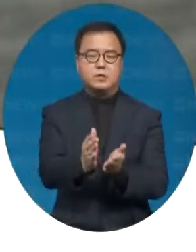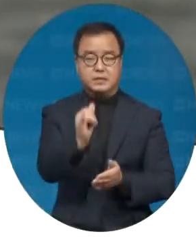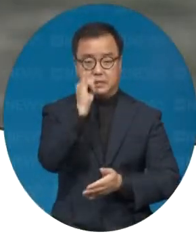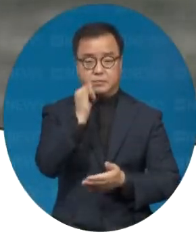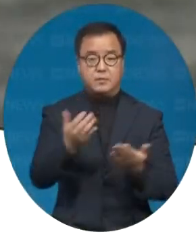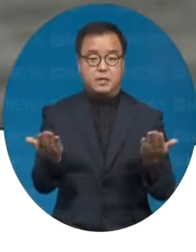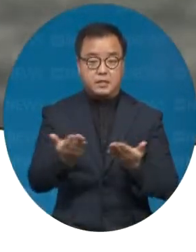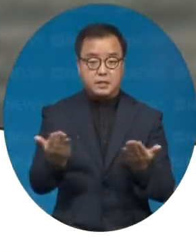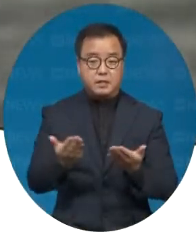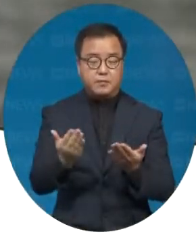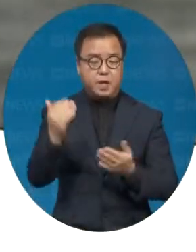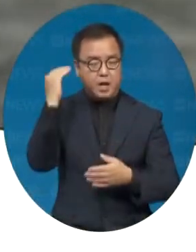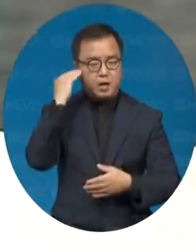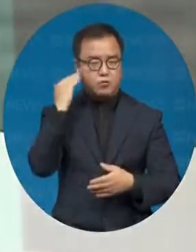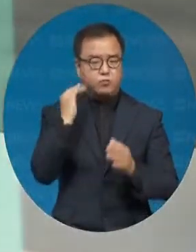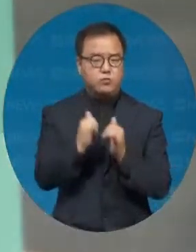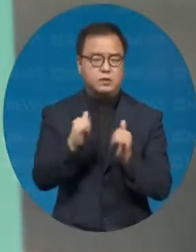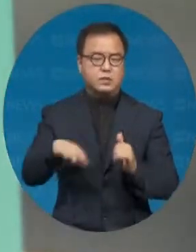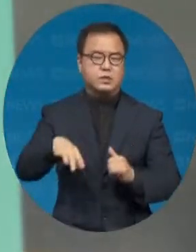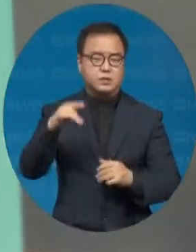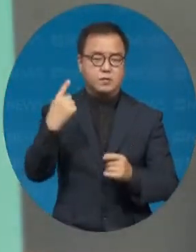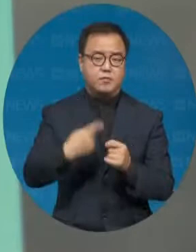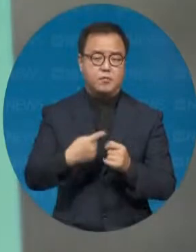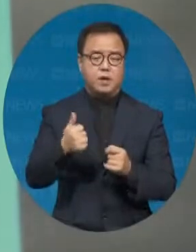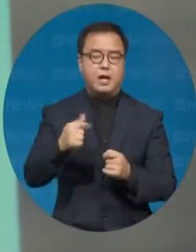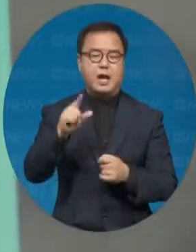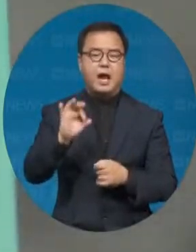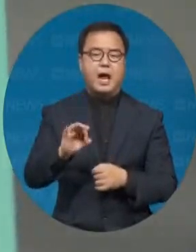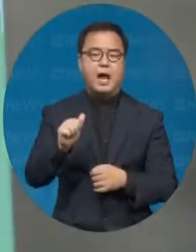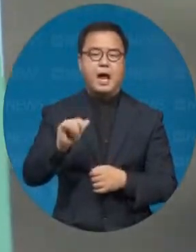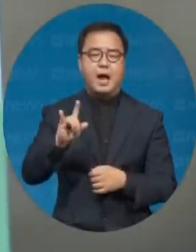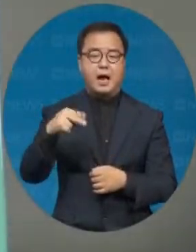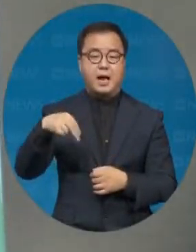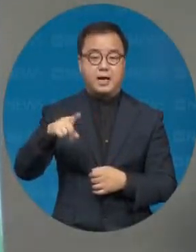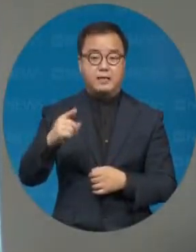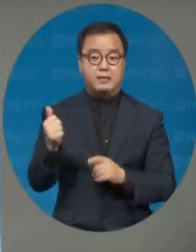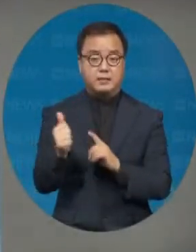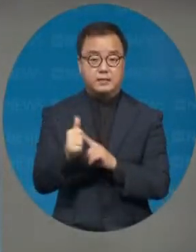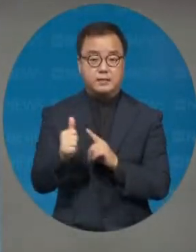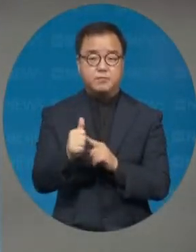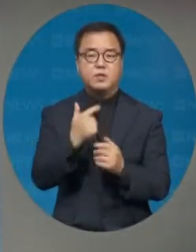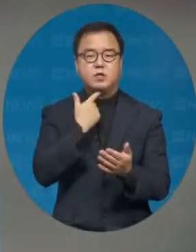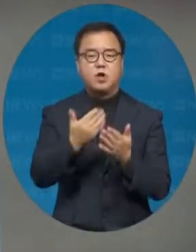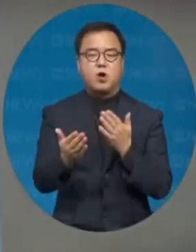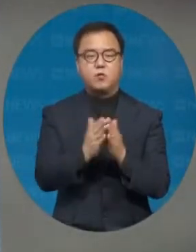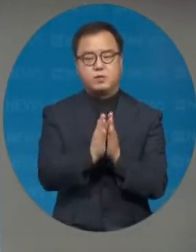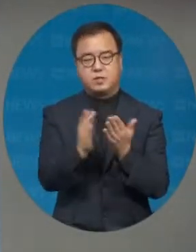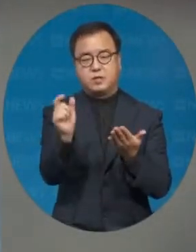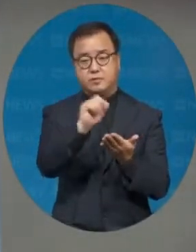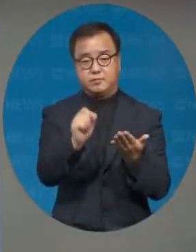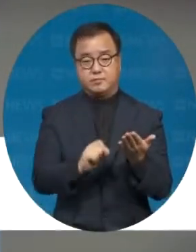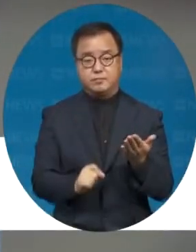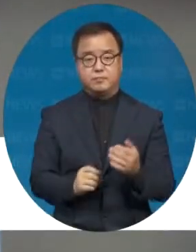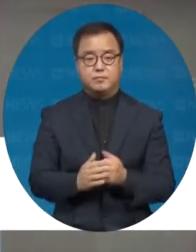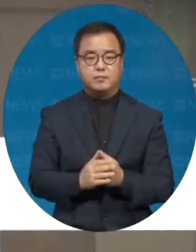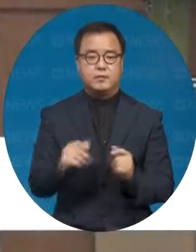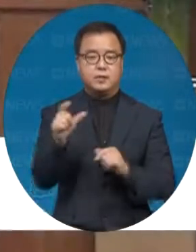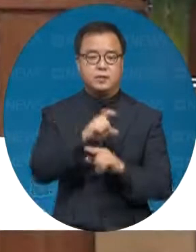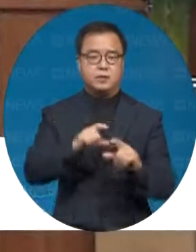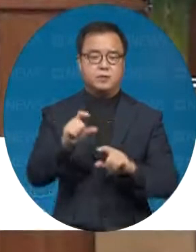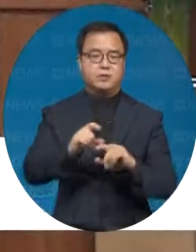환경감시선에서 일하는 한국인 최초의 항해사이기도 한 저자는 그 경험을 책에 담아냈습니다. 좀 더